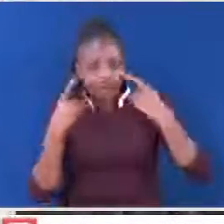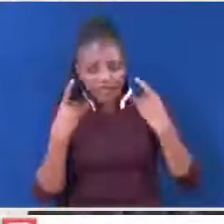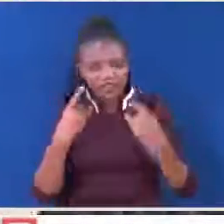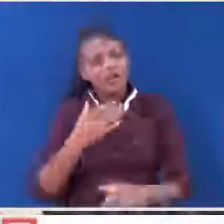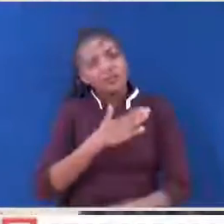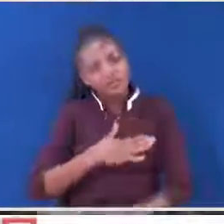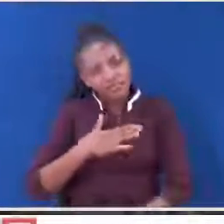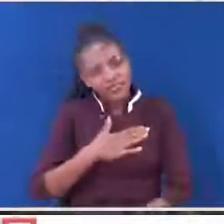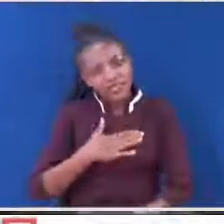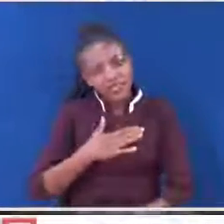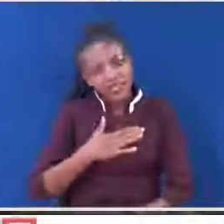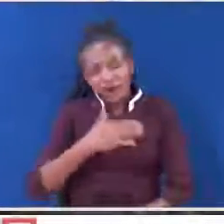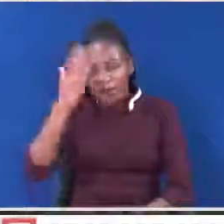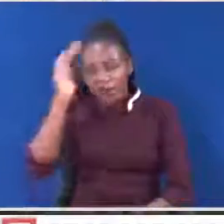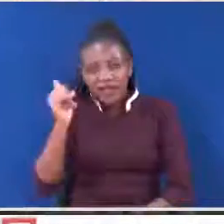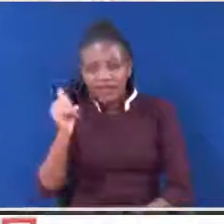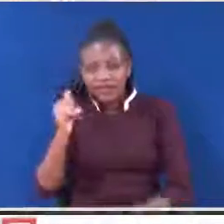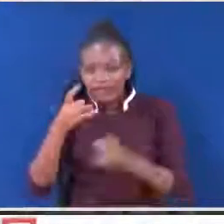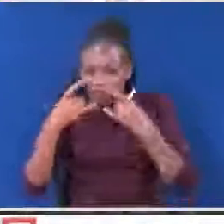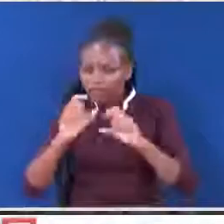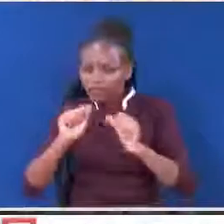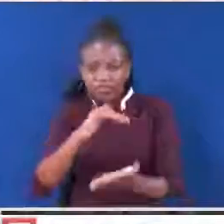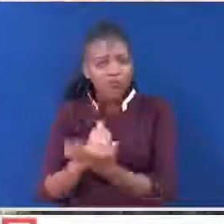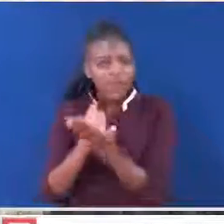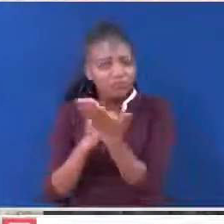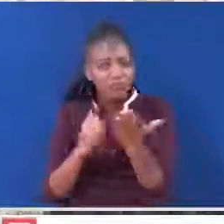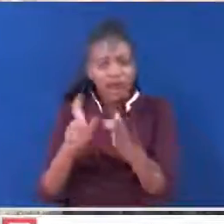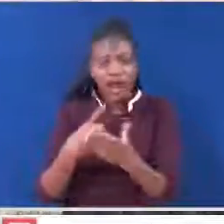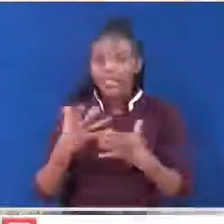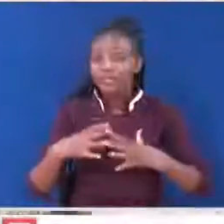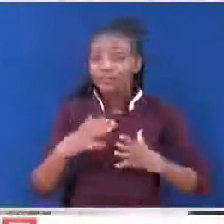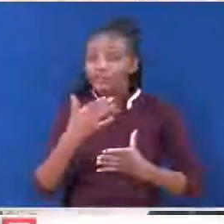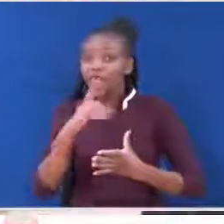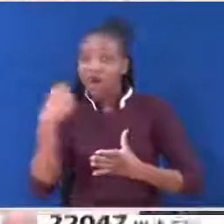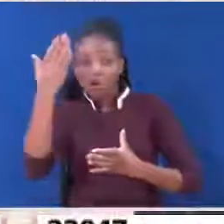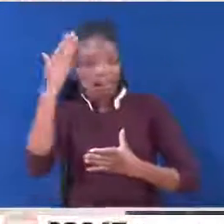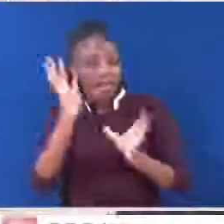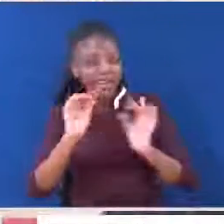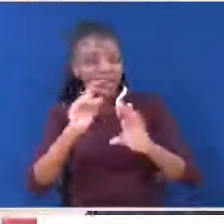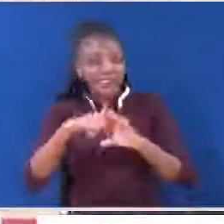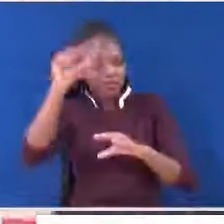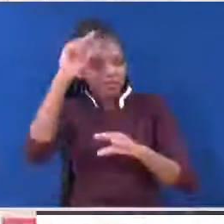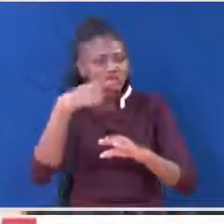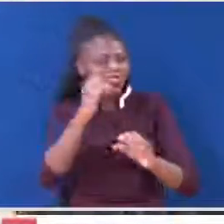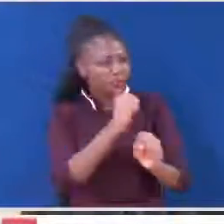umevaa mask. Kwa sababu hiyo peke yake ndio itatusaidia. Kwa hivyo ile watu wengine wao kuwa wanajua sasa ile serikali inasema